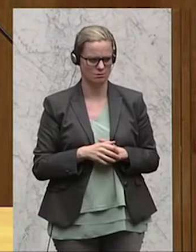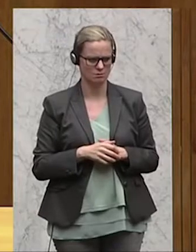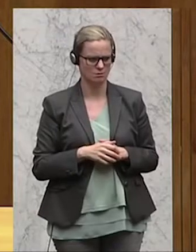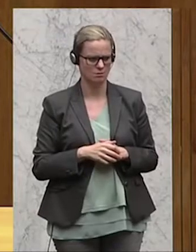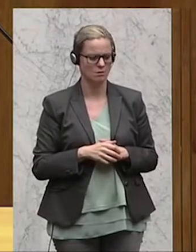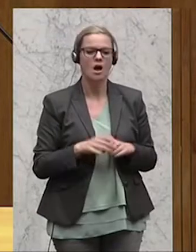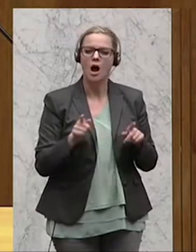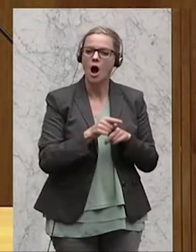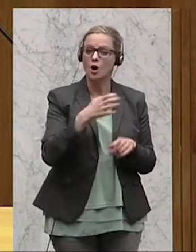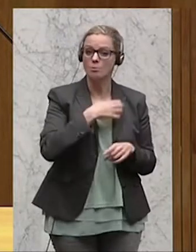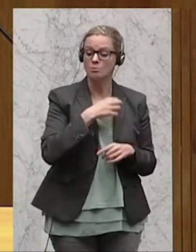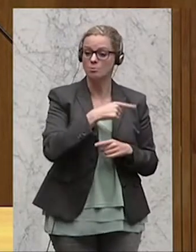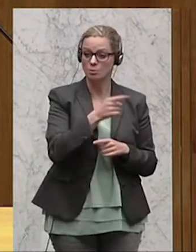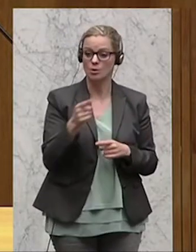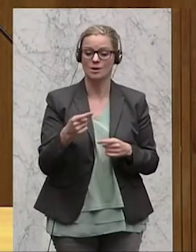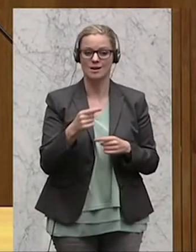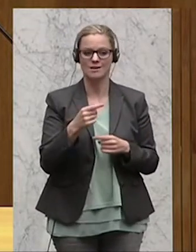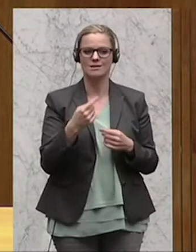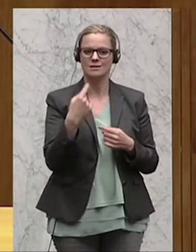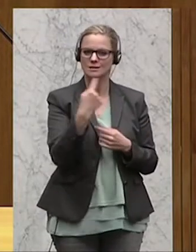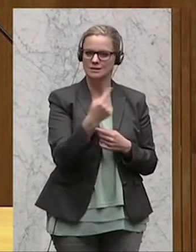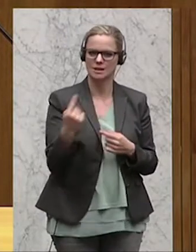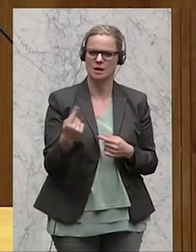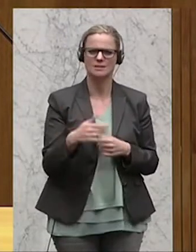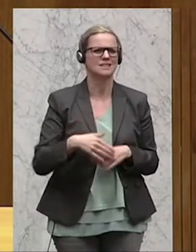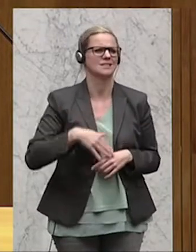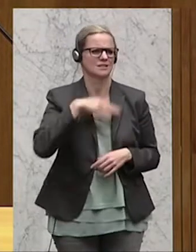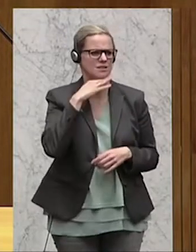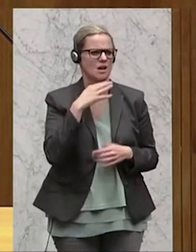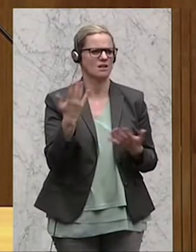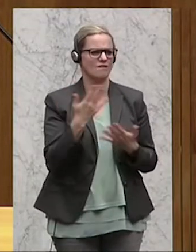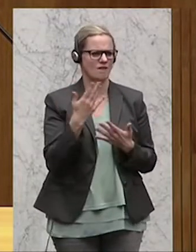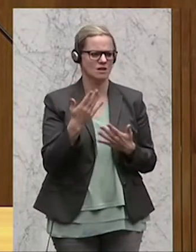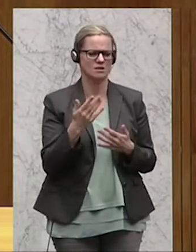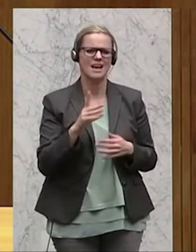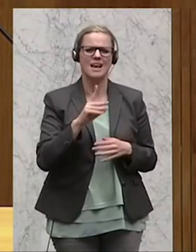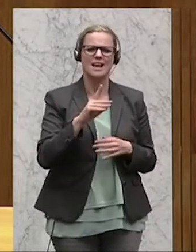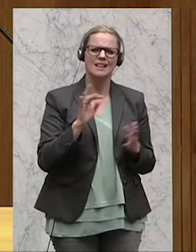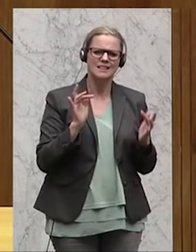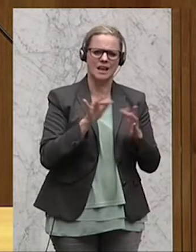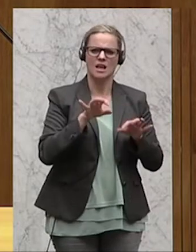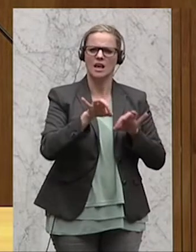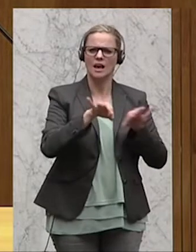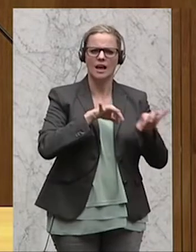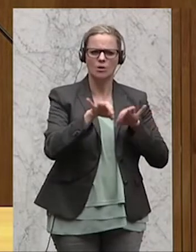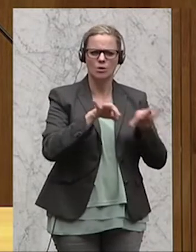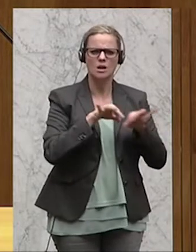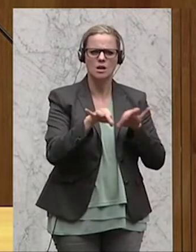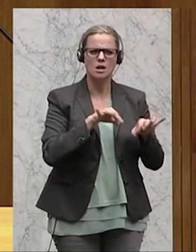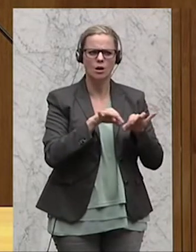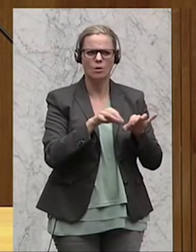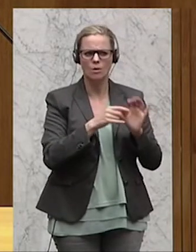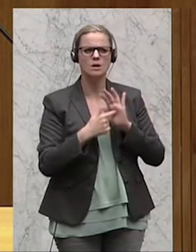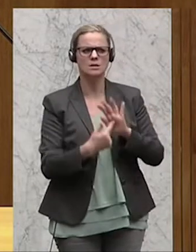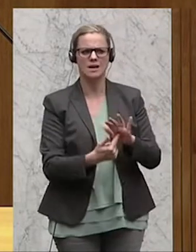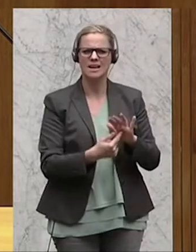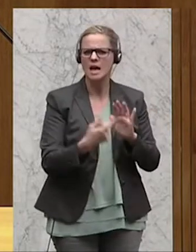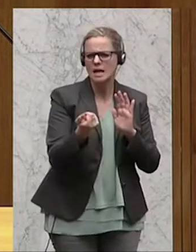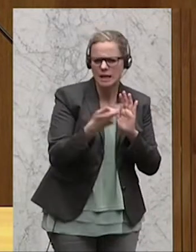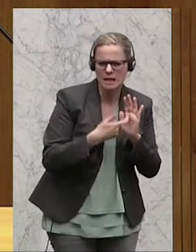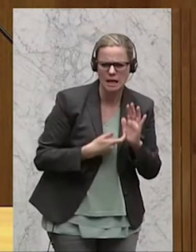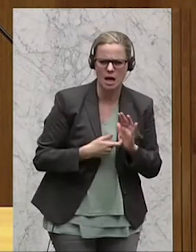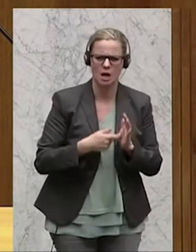hatten und haben, dass aus einem überschießenden Deregulierungsmotiv heraus über Kriterien,